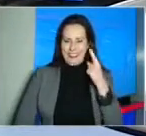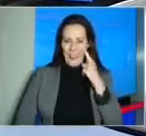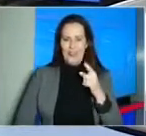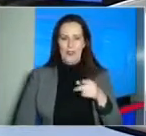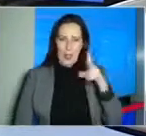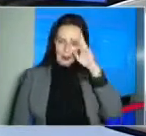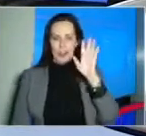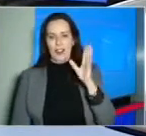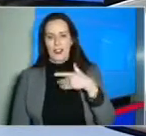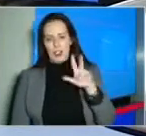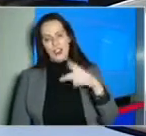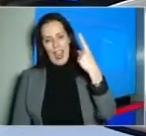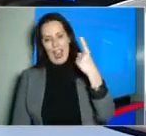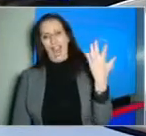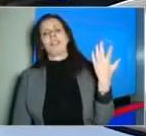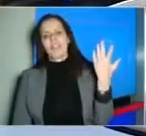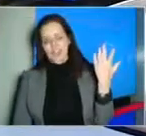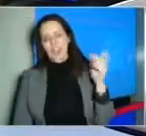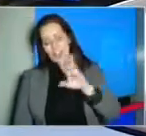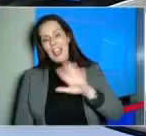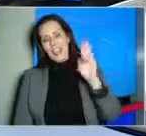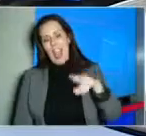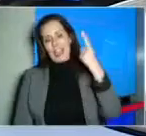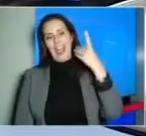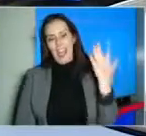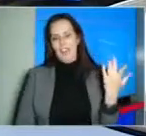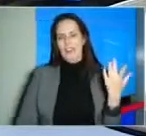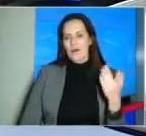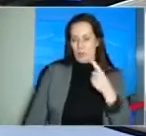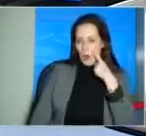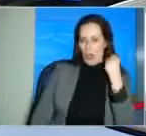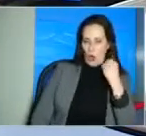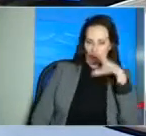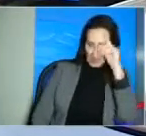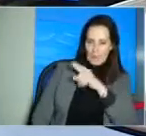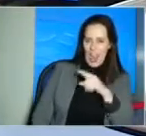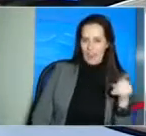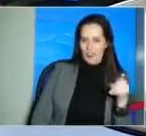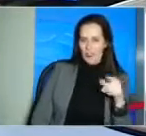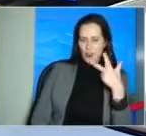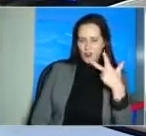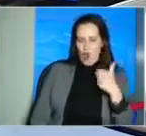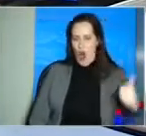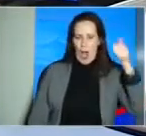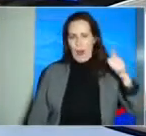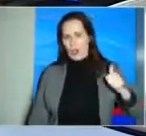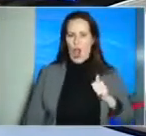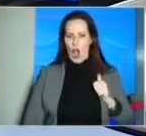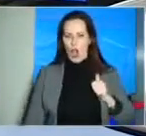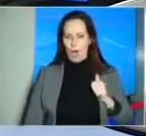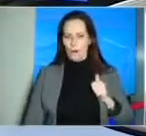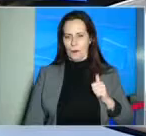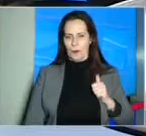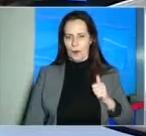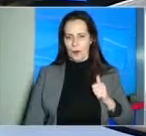בליכוד יש אחד ואין בלתו, כמובן. אבל כשאתה רואה את העוצמה הגברית הזאת, שלושת הרמטכ"לים ו...